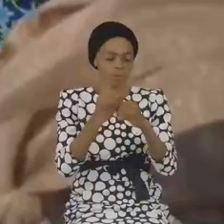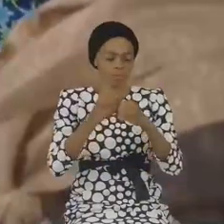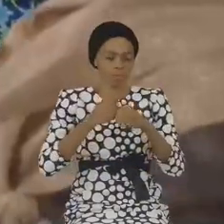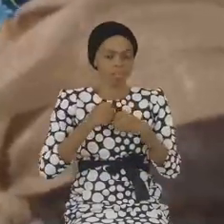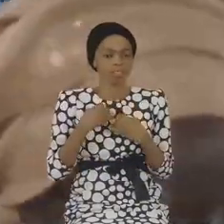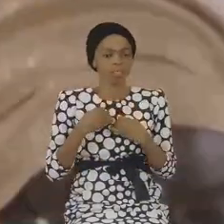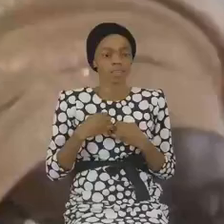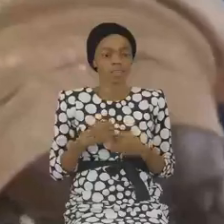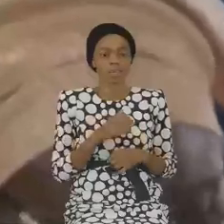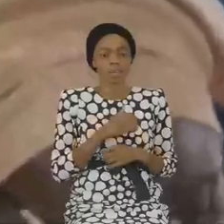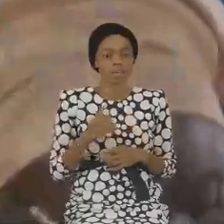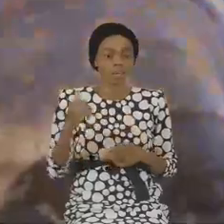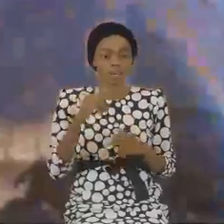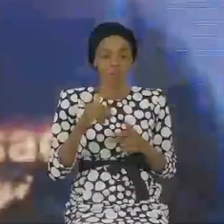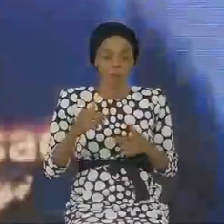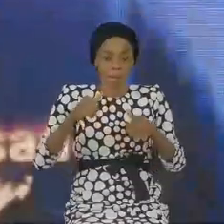parfait.